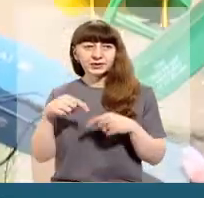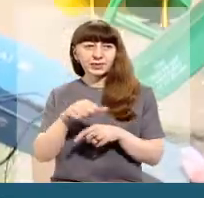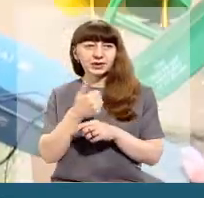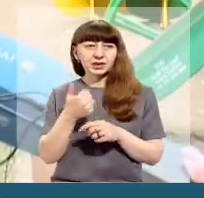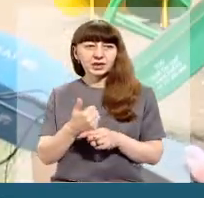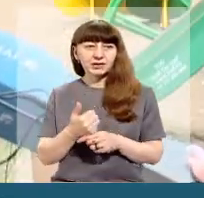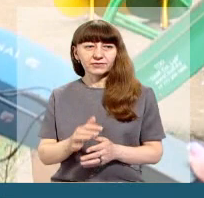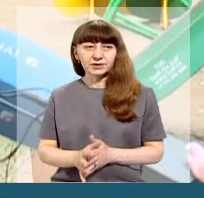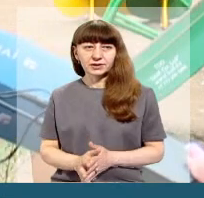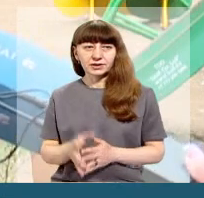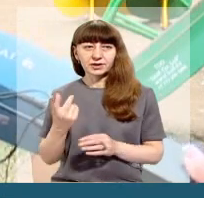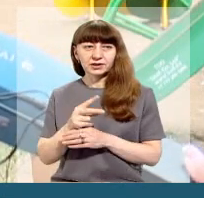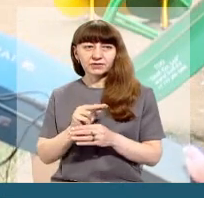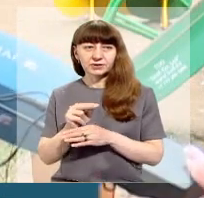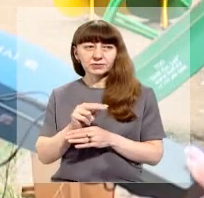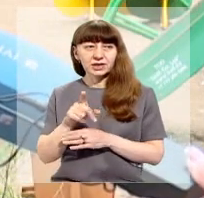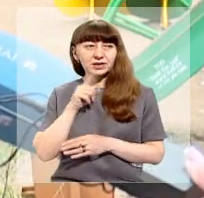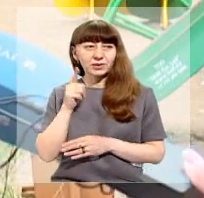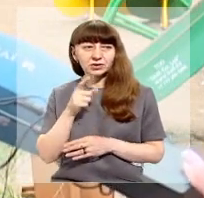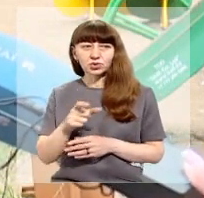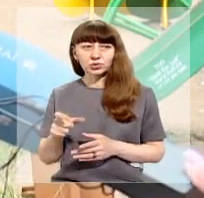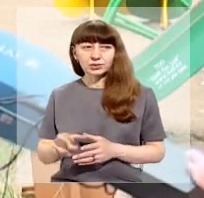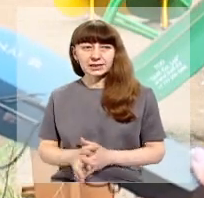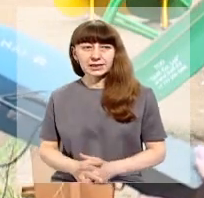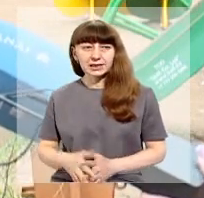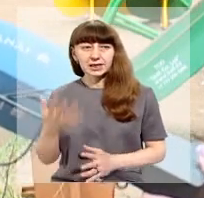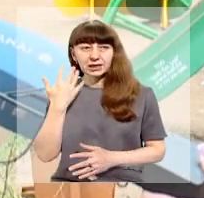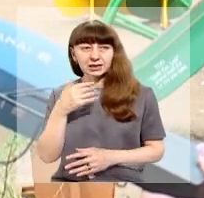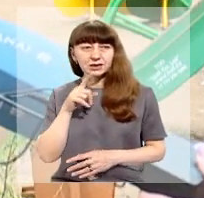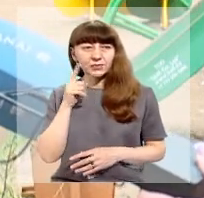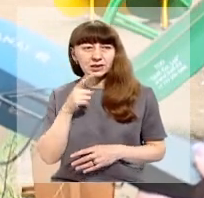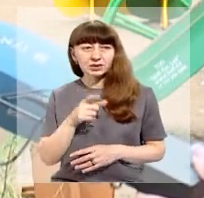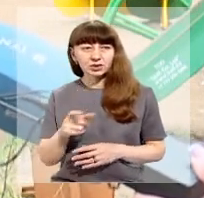главное, это, наверное, воспитание нашей молодежи. Когда наша